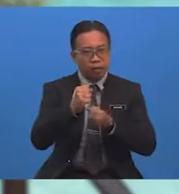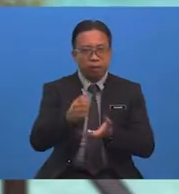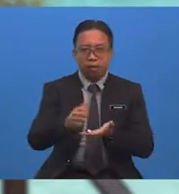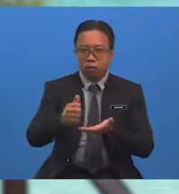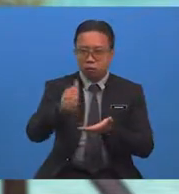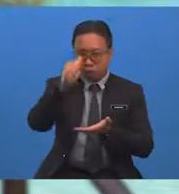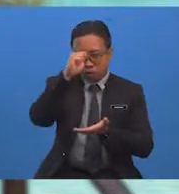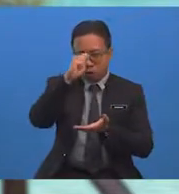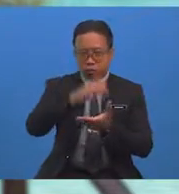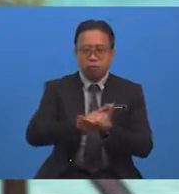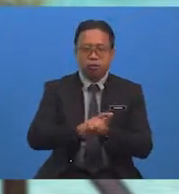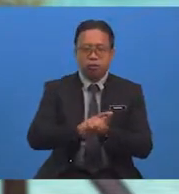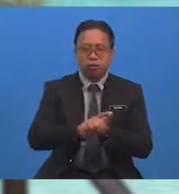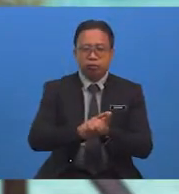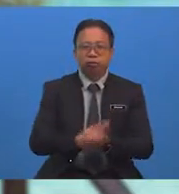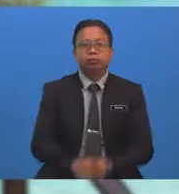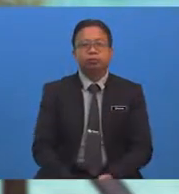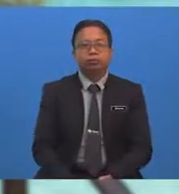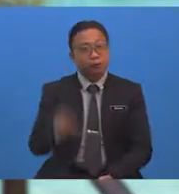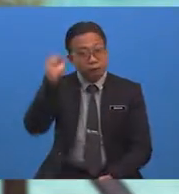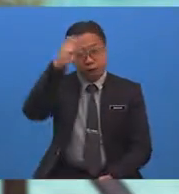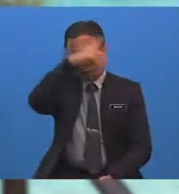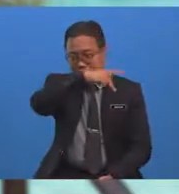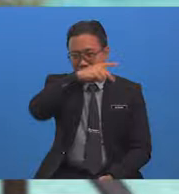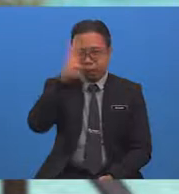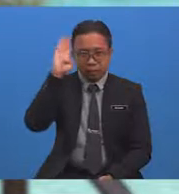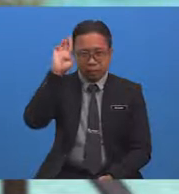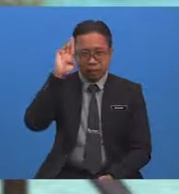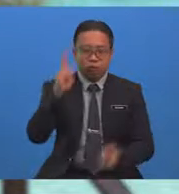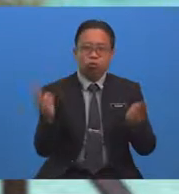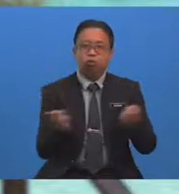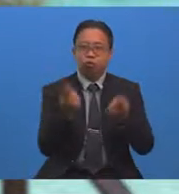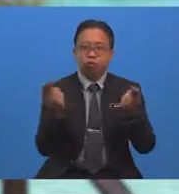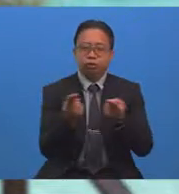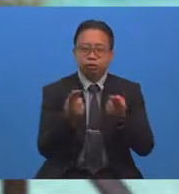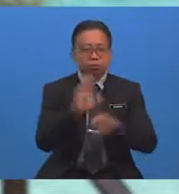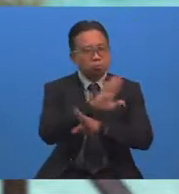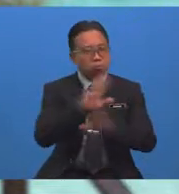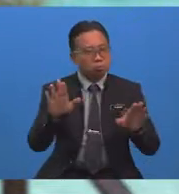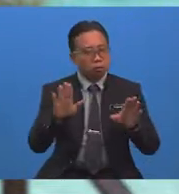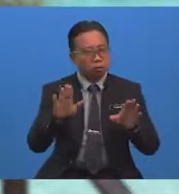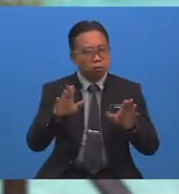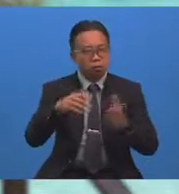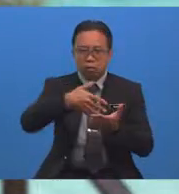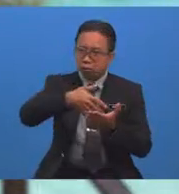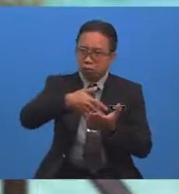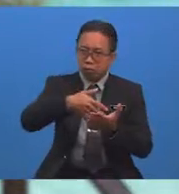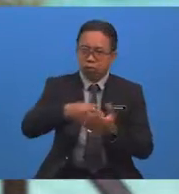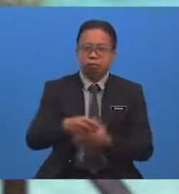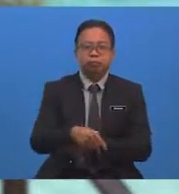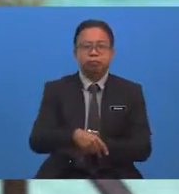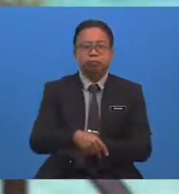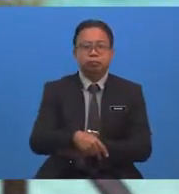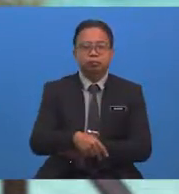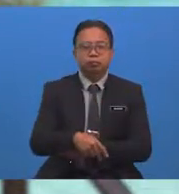ya betul sikap Brandon yang berusaha tanpa mengenal peti putus asa